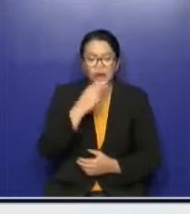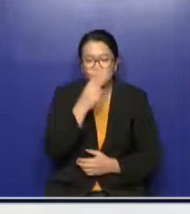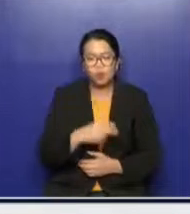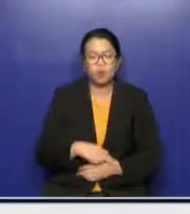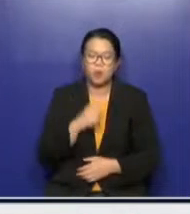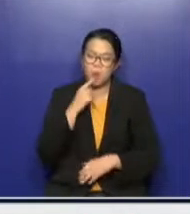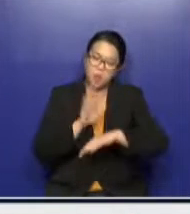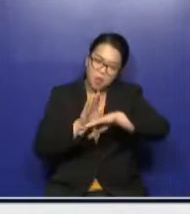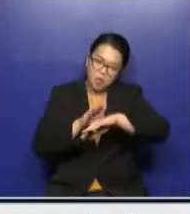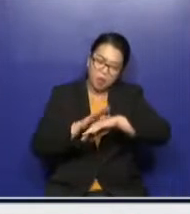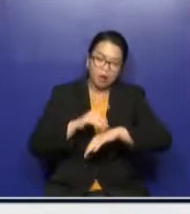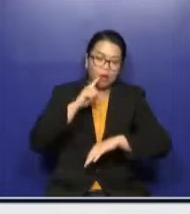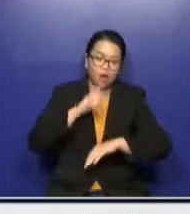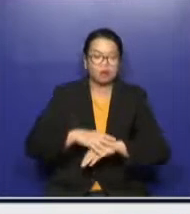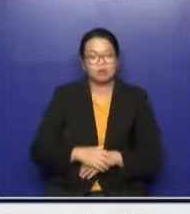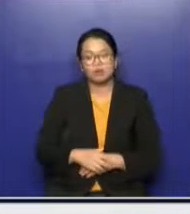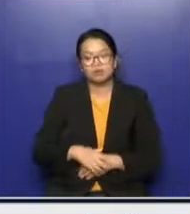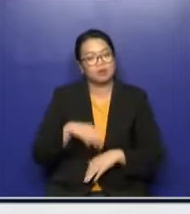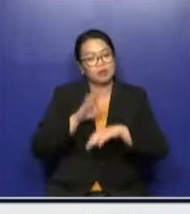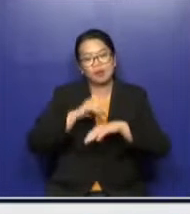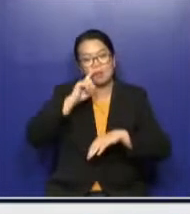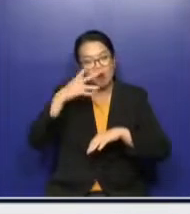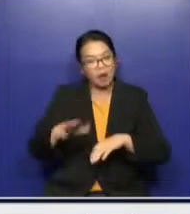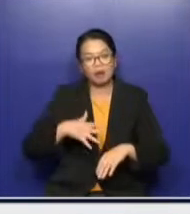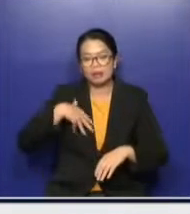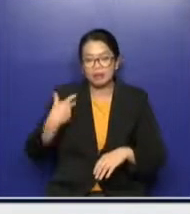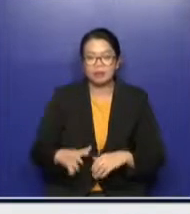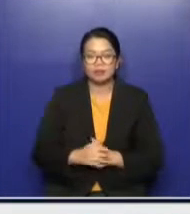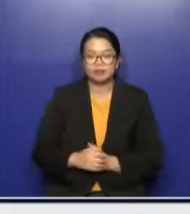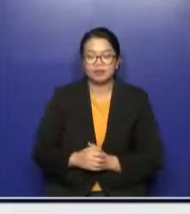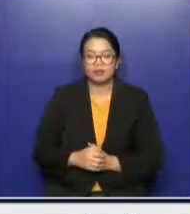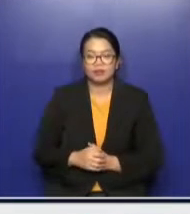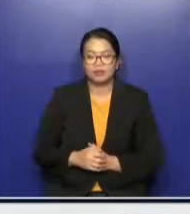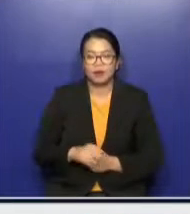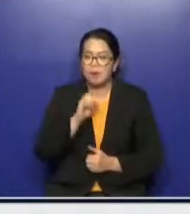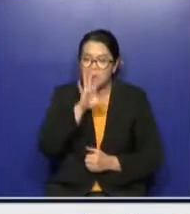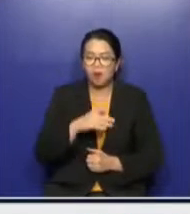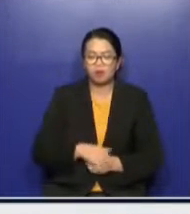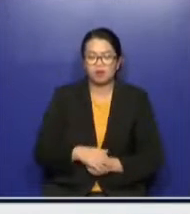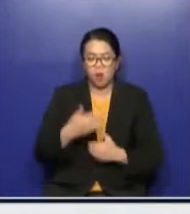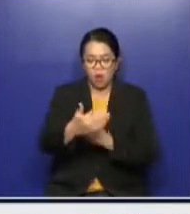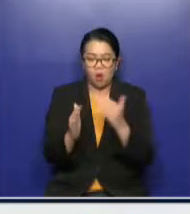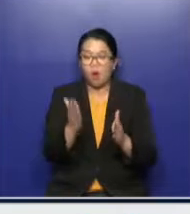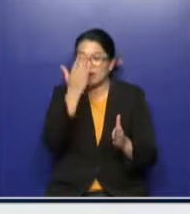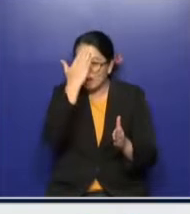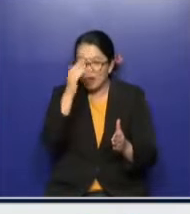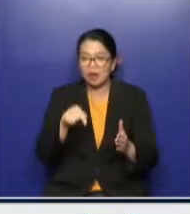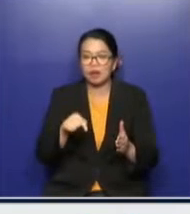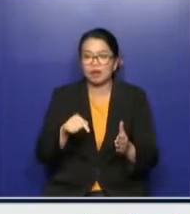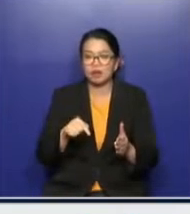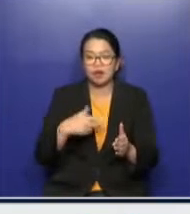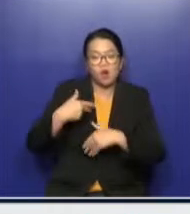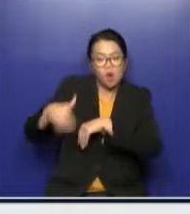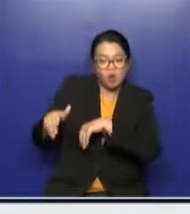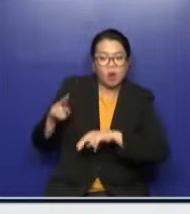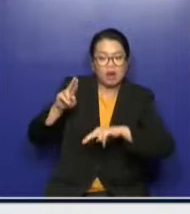เลยเพราะผู้แทนราษฎรประเทศไทยมันมีอภิสิทธิ์ชนมากนะคะขนาดบอกว่าหน้าห้องไม่ให้คนนอกม